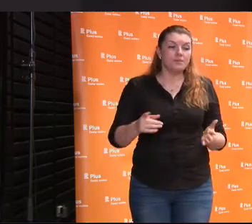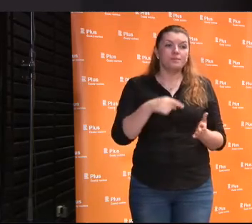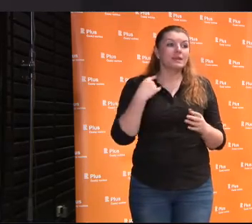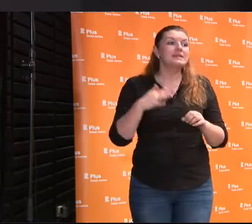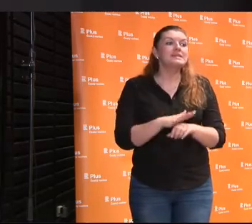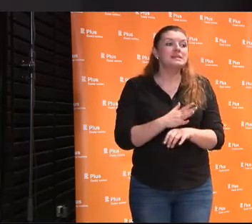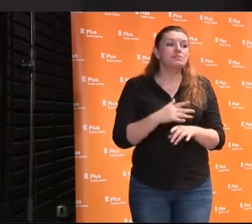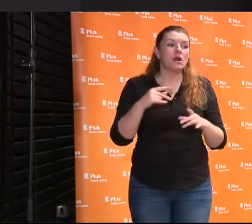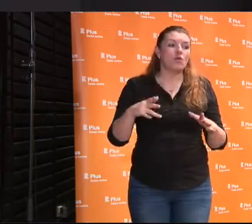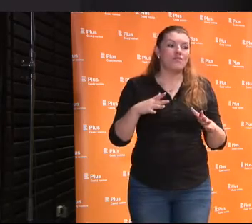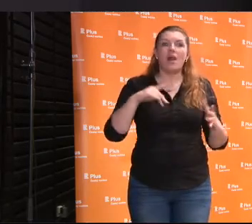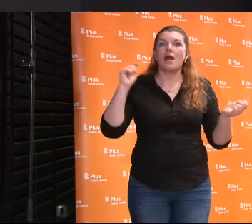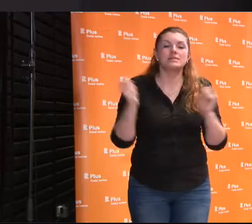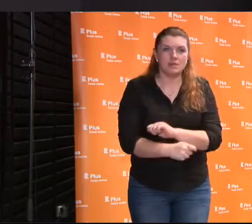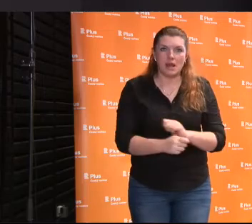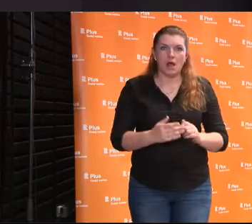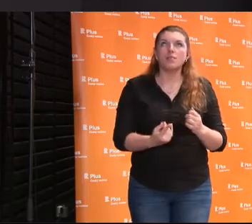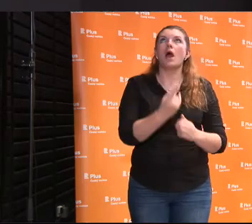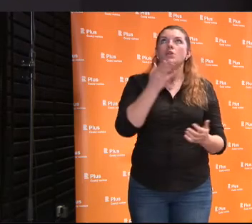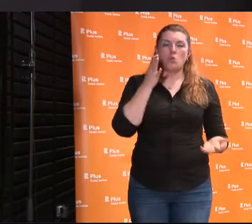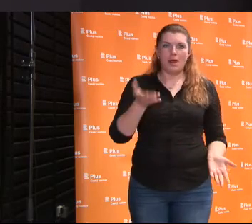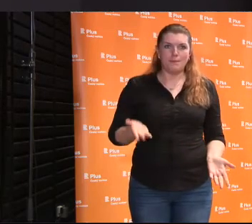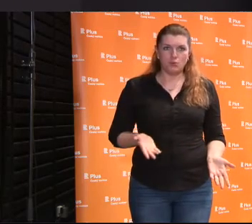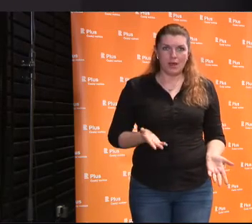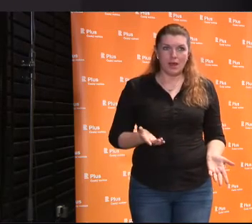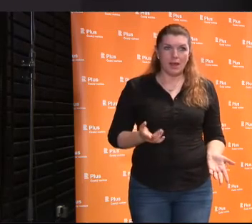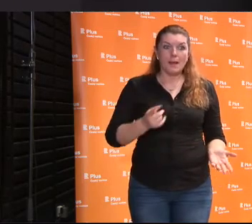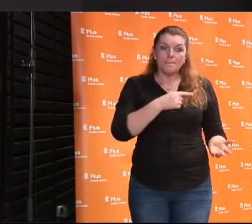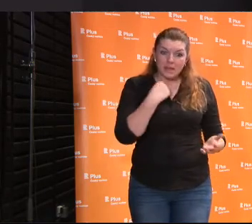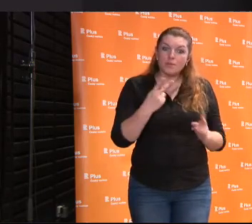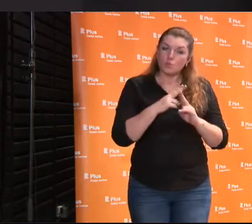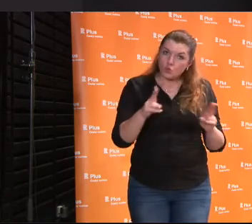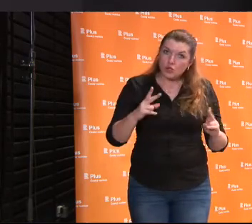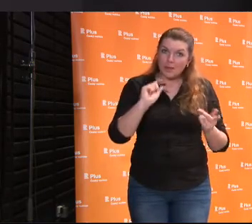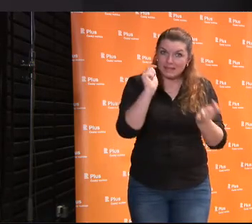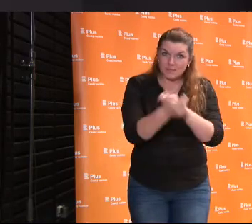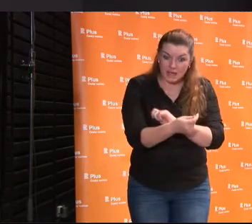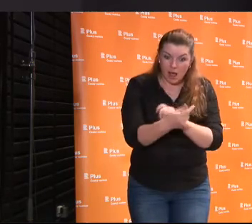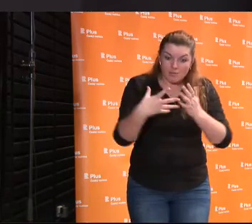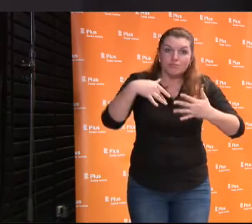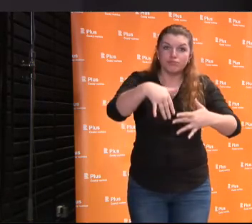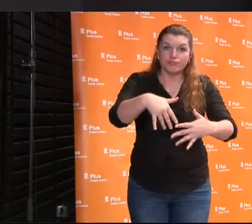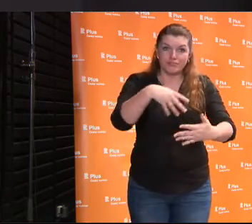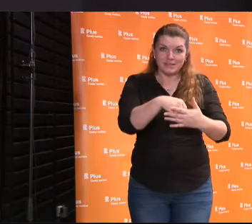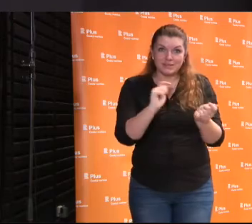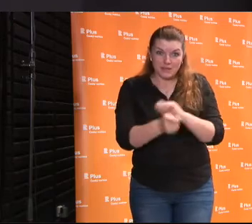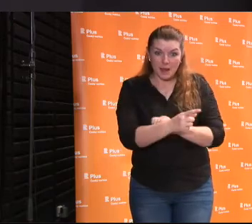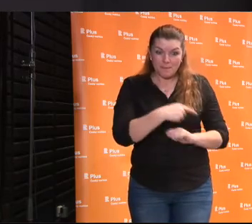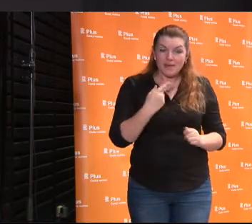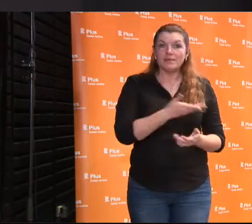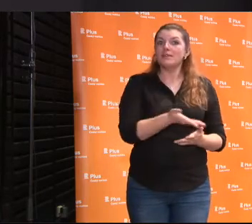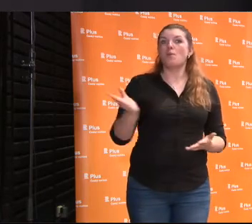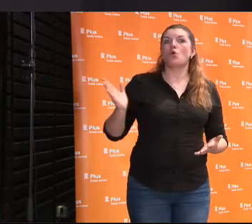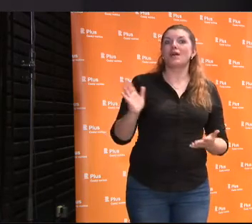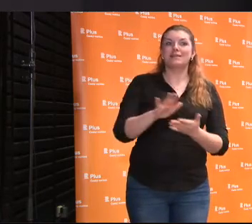ta změna, nespadne na nás odněkaď ze zhora. My máme šanci se jí aktivně účastnit. Žijeme v demokratické společnosti,